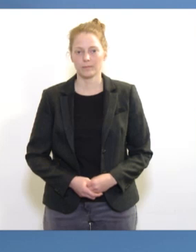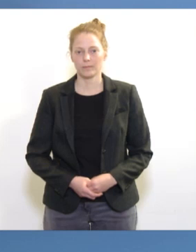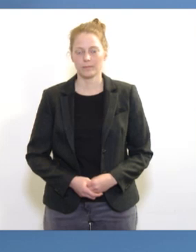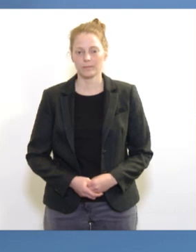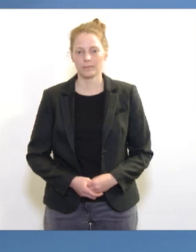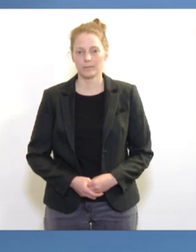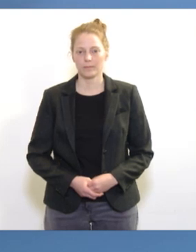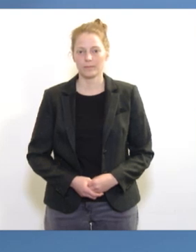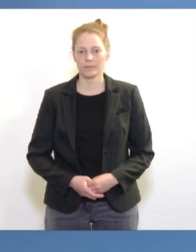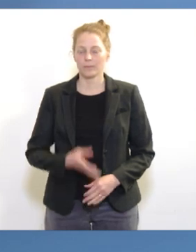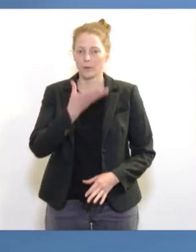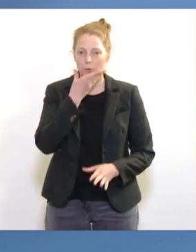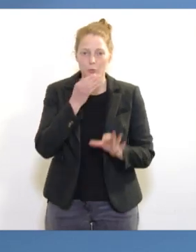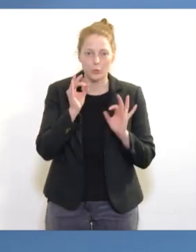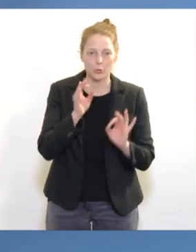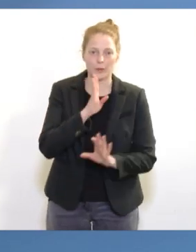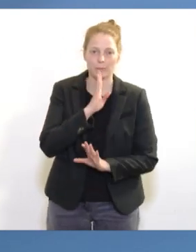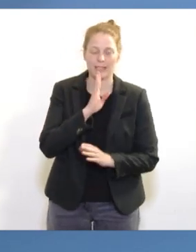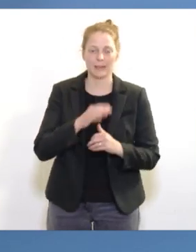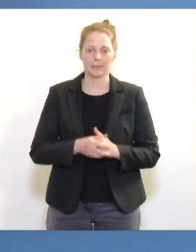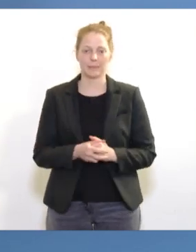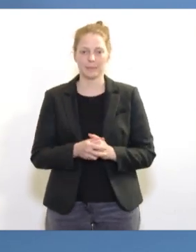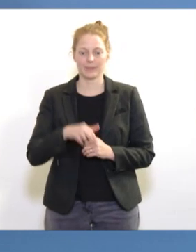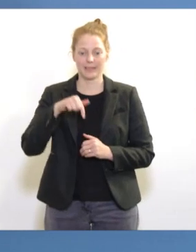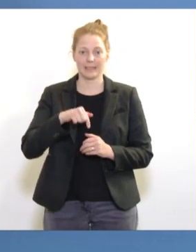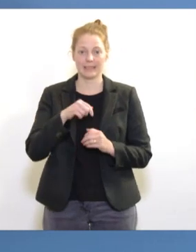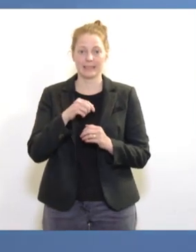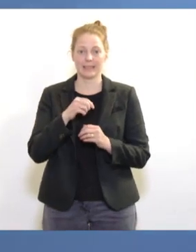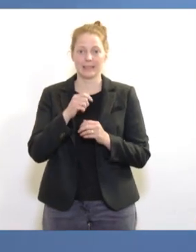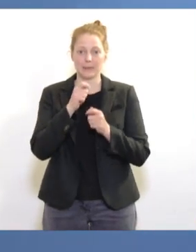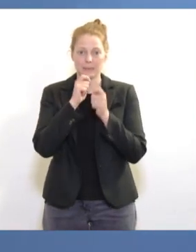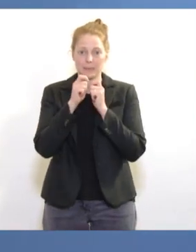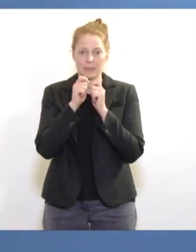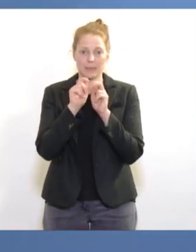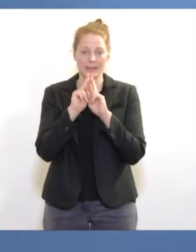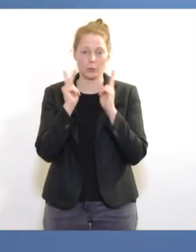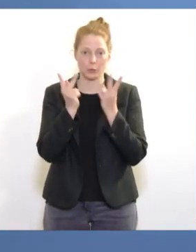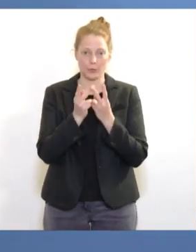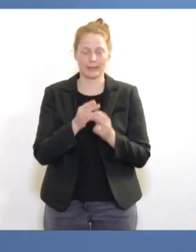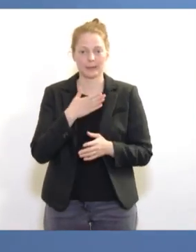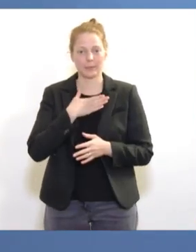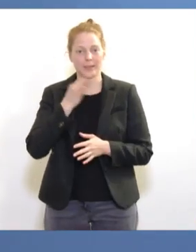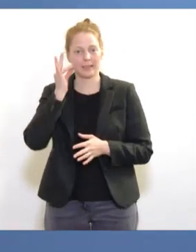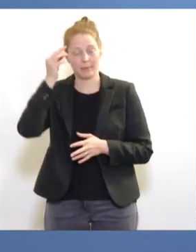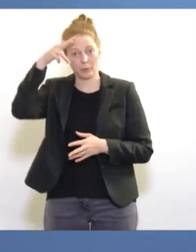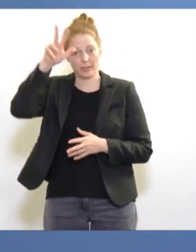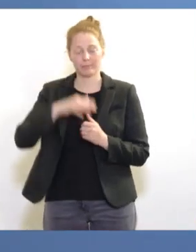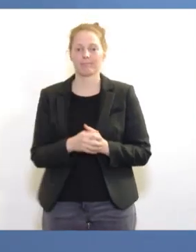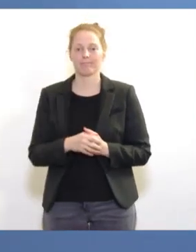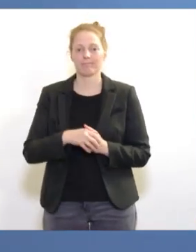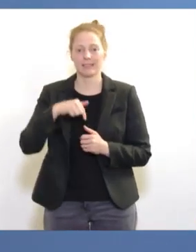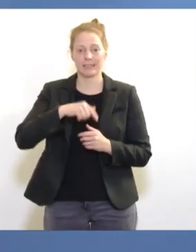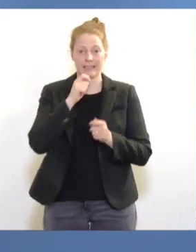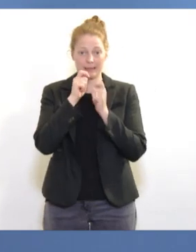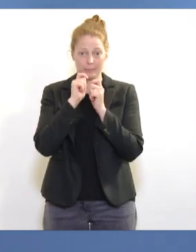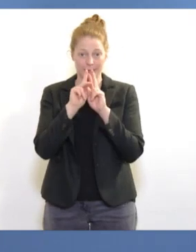Schönen guten Mittag, meinerseits für das Pressekonferenz, die Damen und die Herren. Das Pressekonferenz als